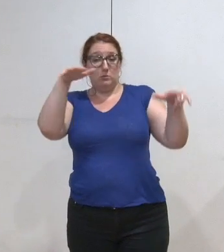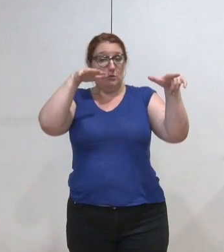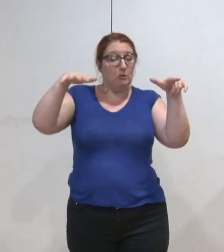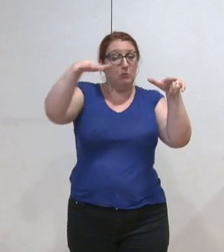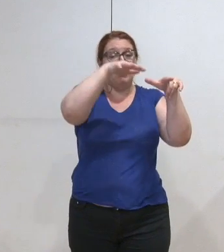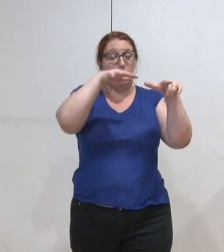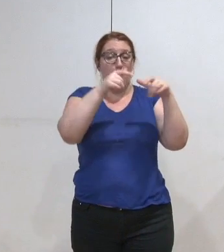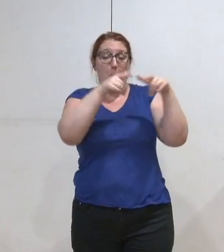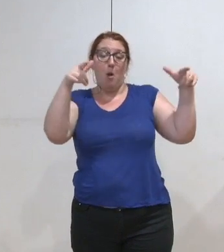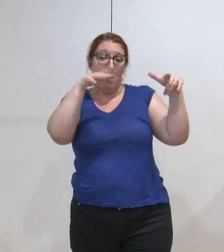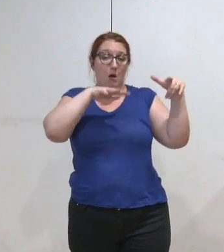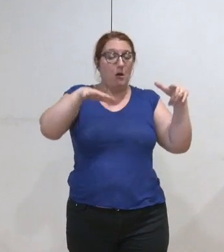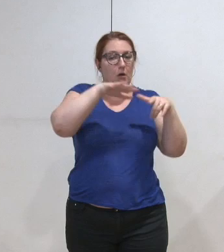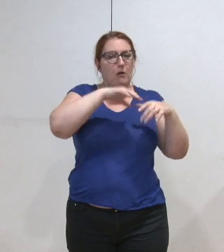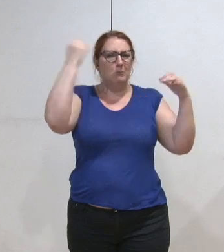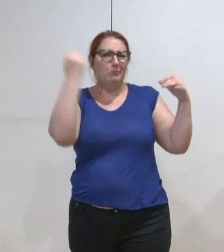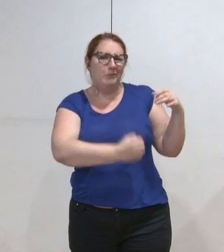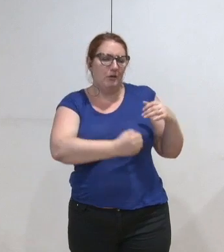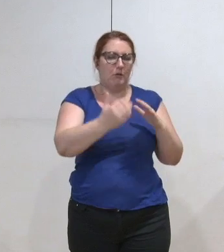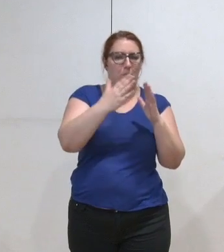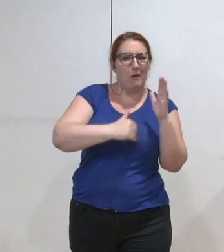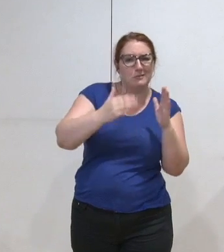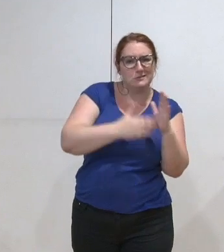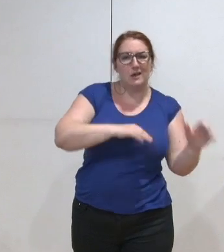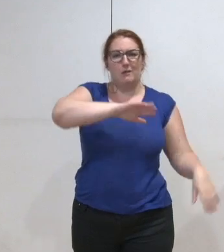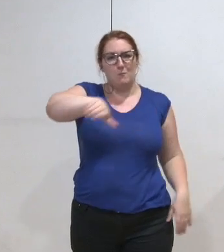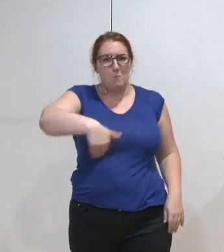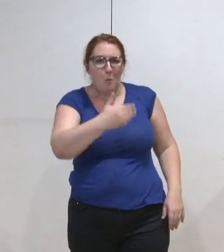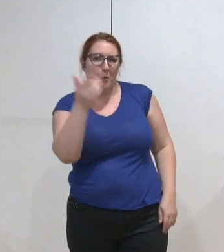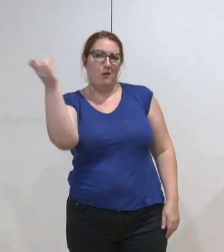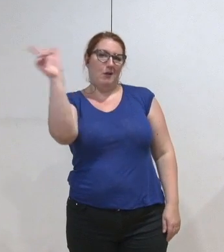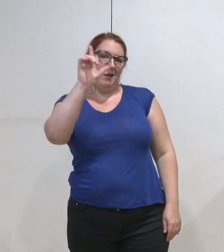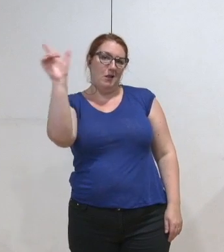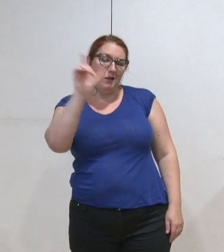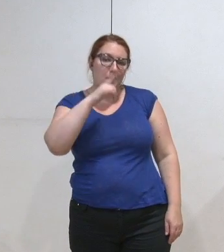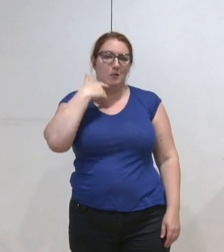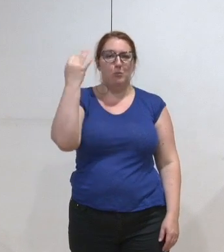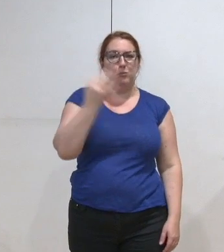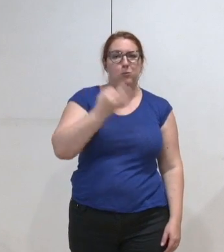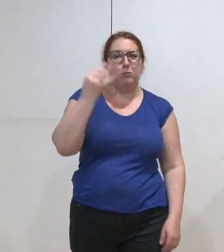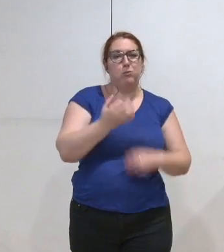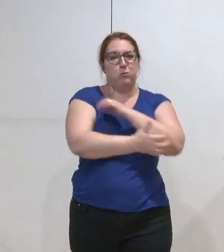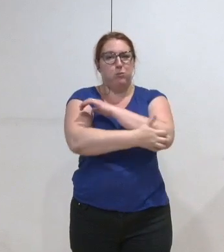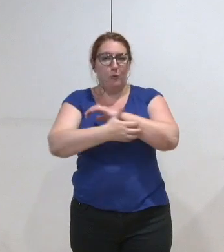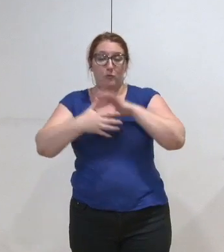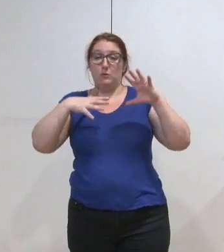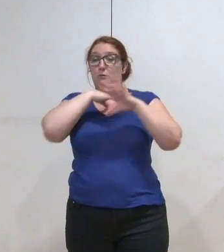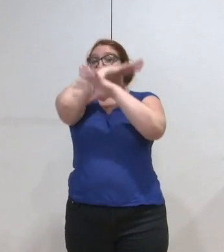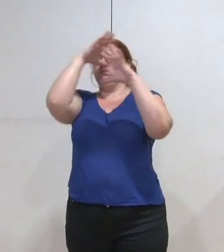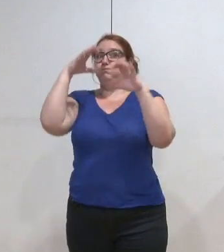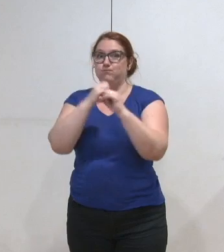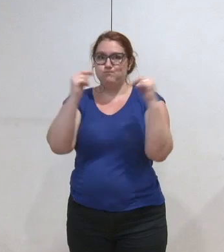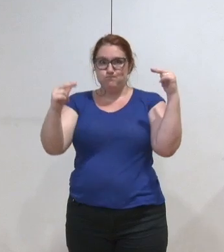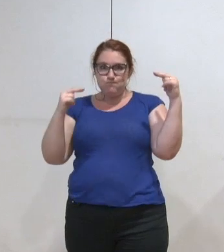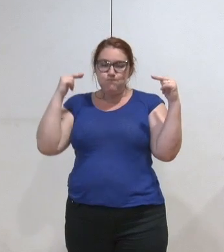difficultés plus importantes que ce soit Marseille Montpellier ou Lille avec des taux de pauvreté globaux et donc encore plus